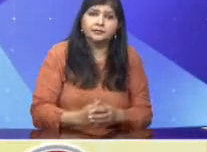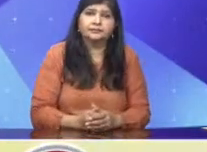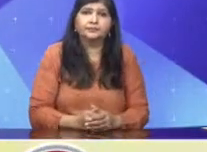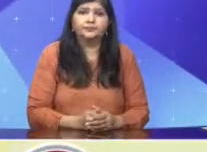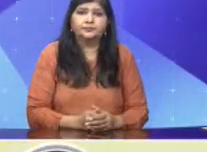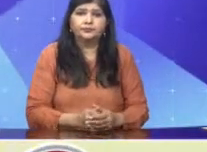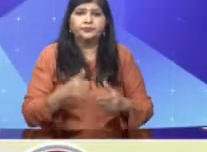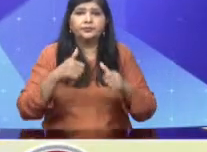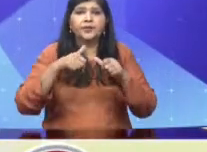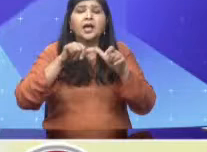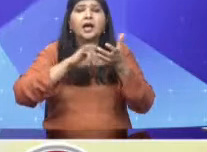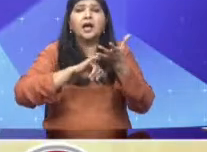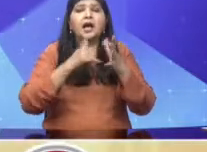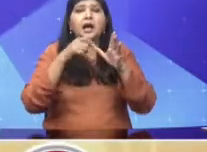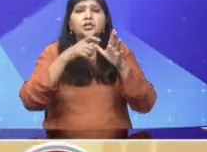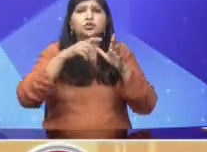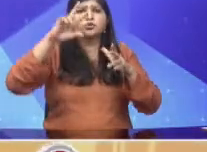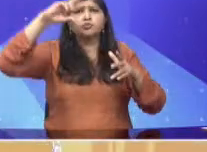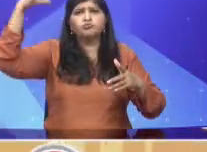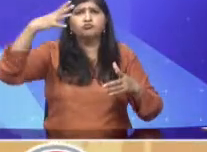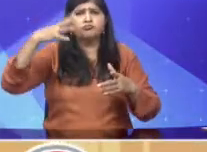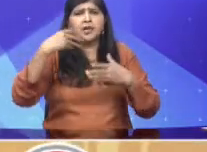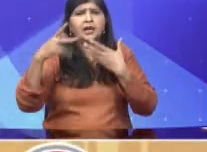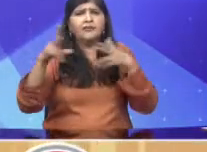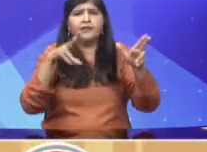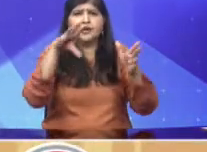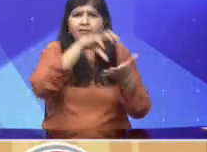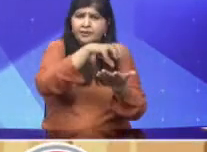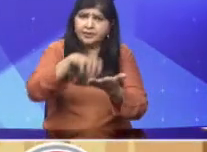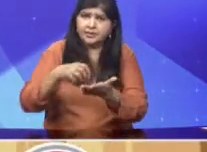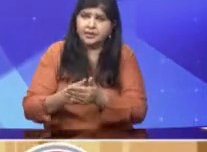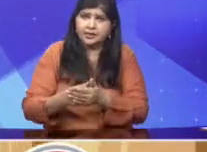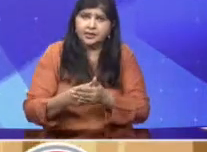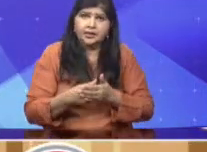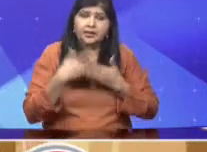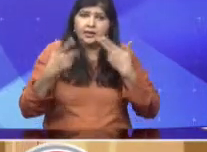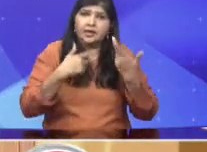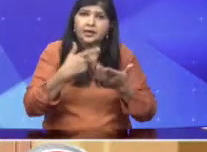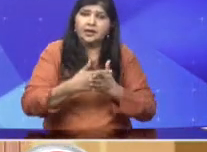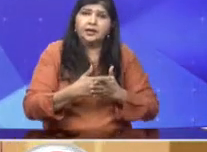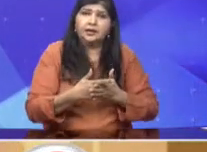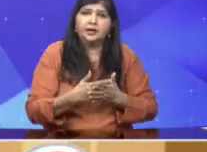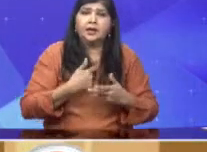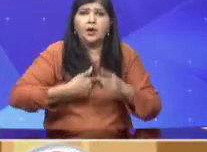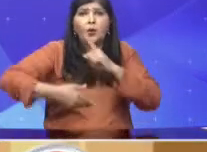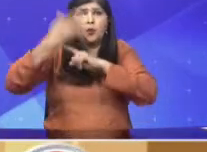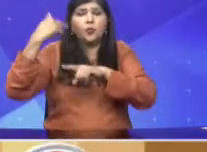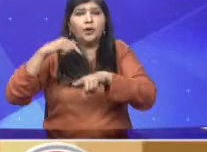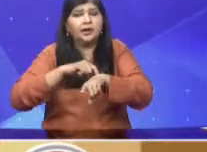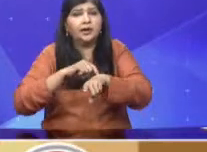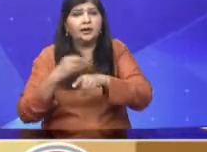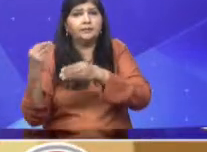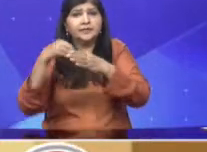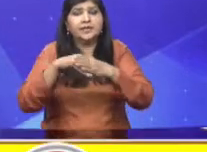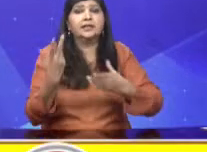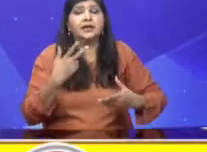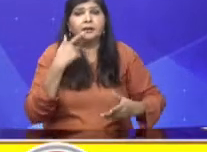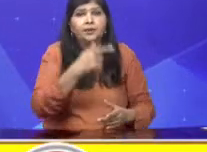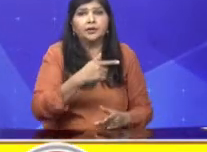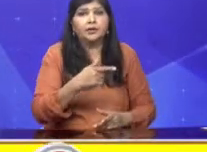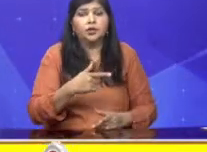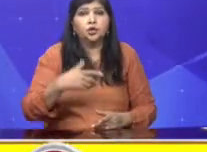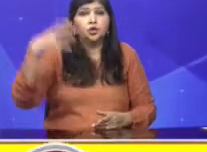स्वगोभी ही मक्तुम आरे भे परजन्य काल आगते अर्थात